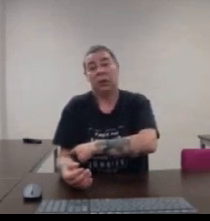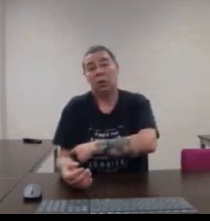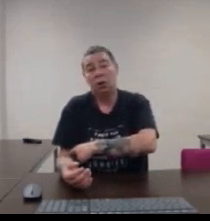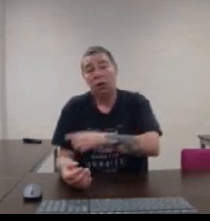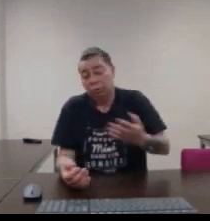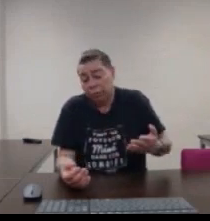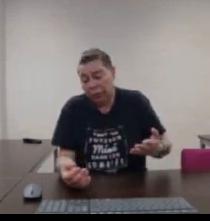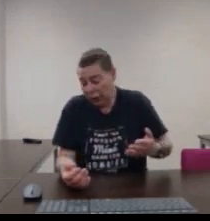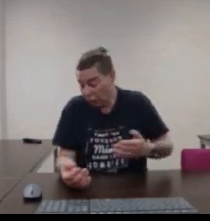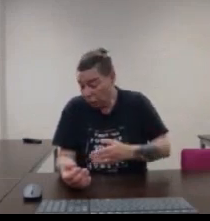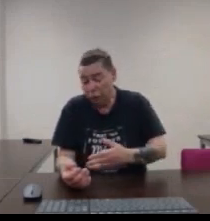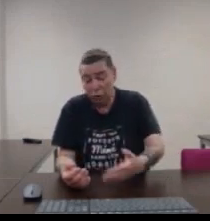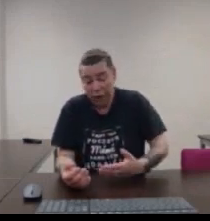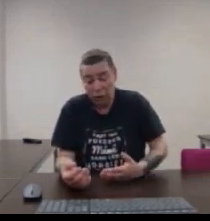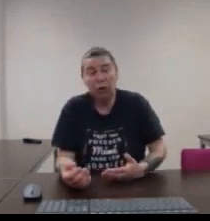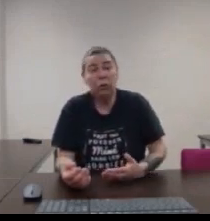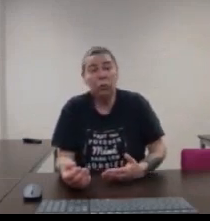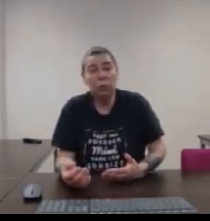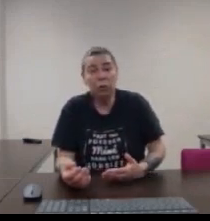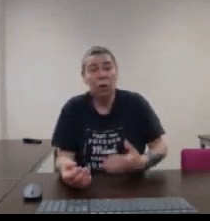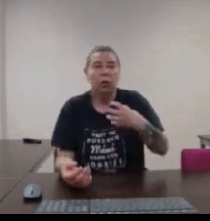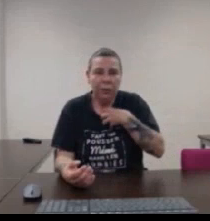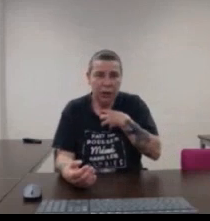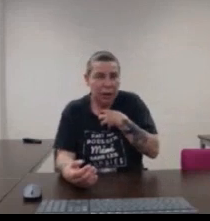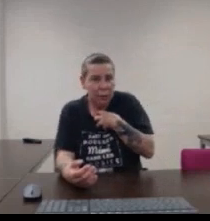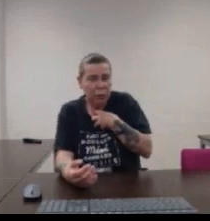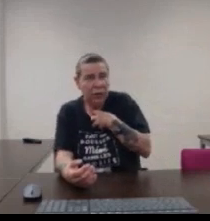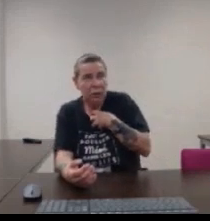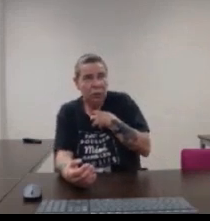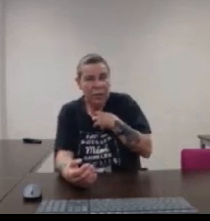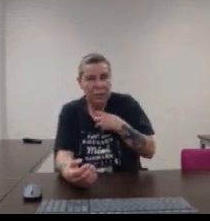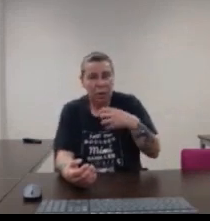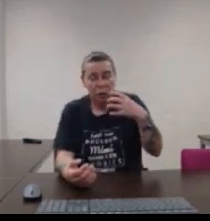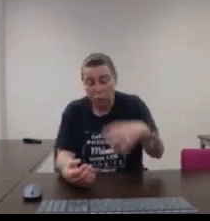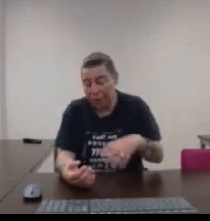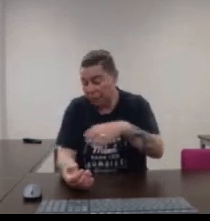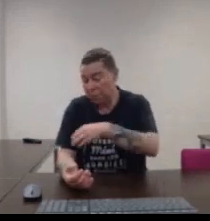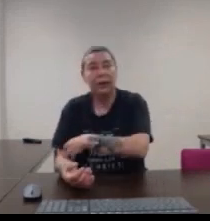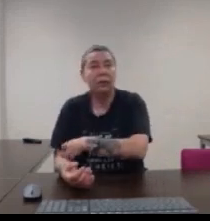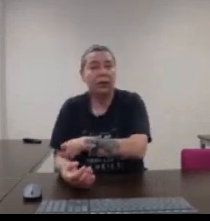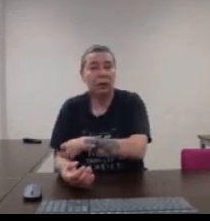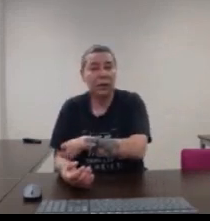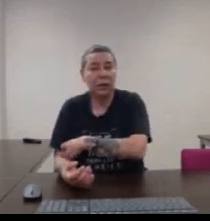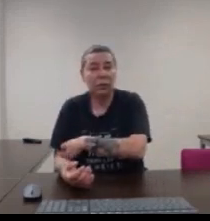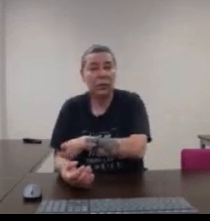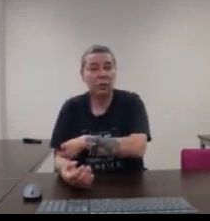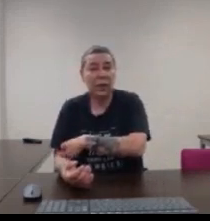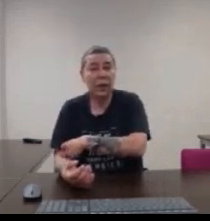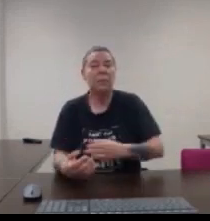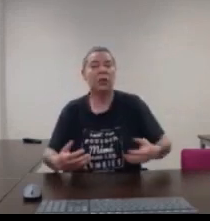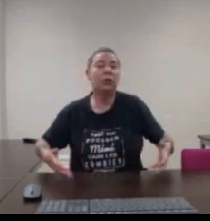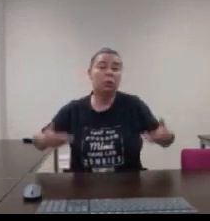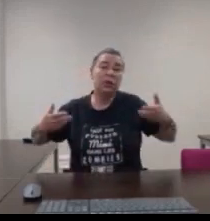Mais forcément, si la hauteur de mon bureau, une fois que j'ai réglé mon siège à mon image, ne me permet pas d'avoir cet angle à